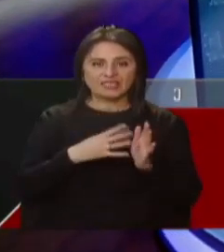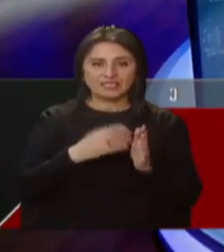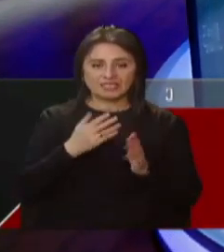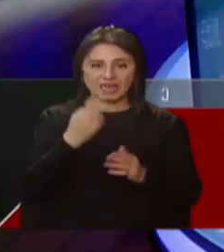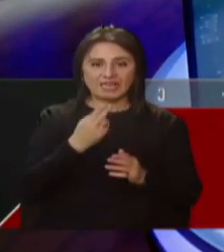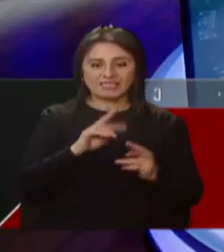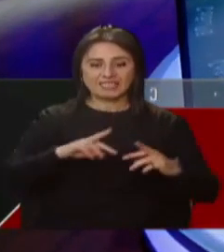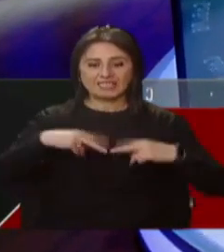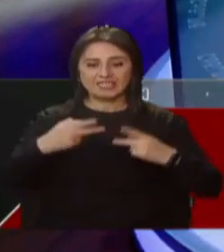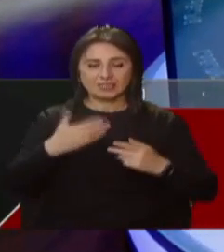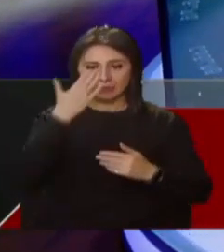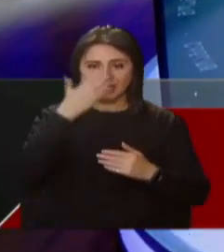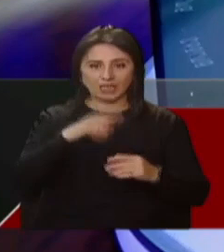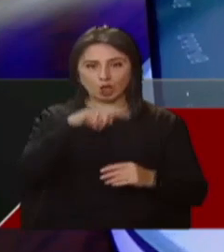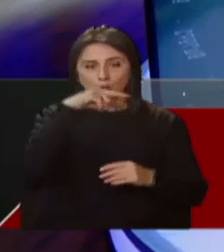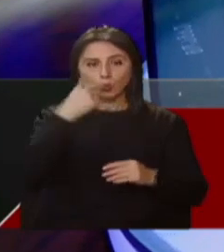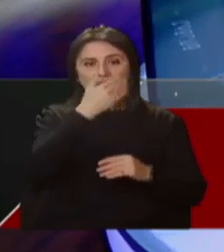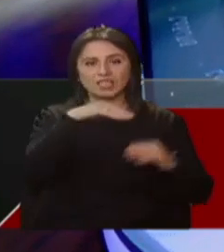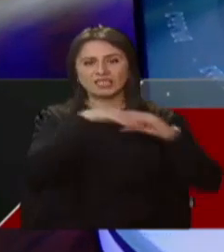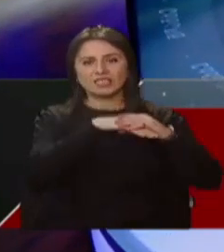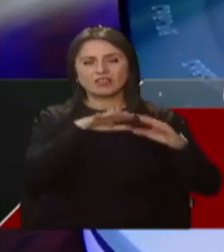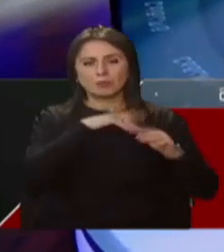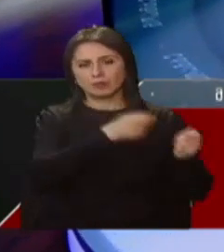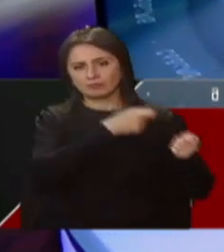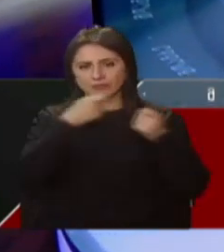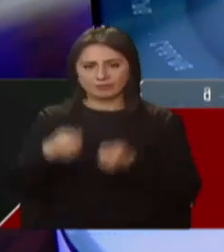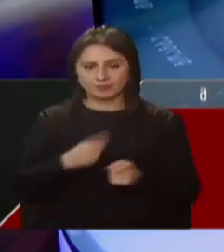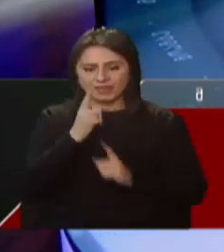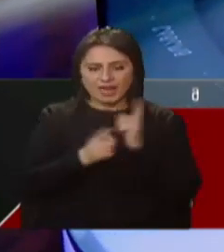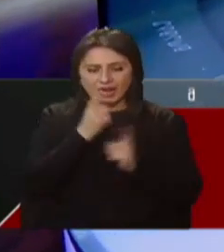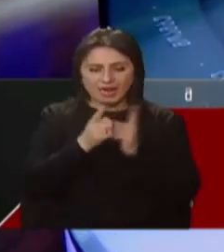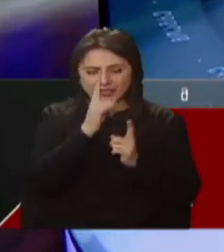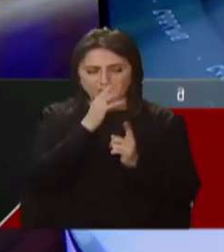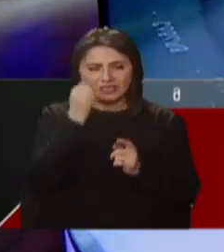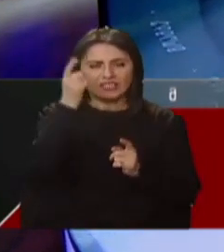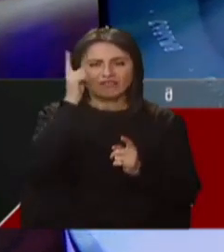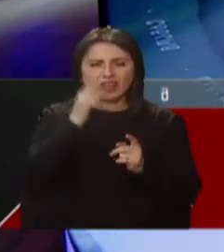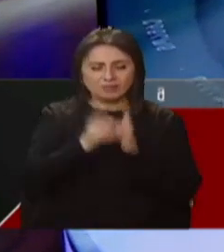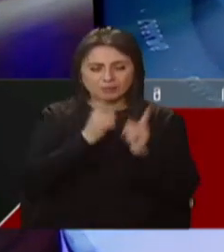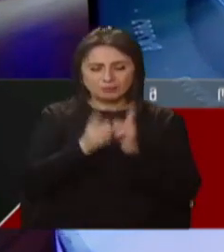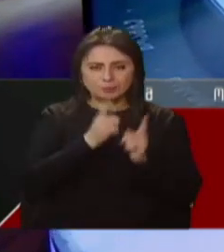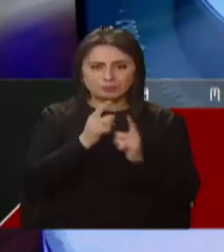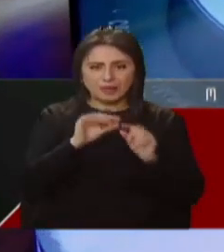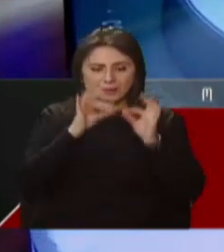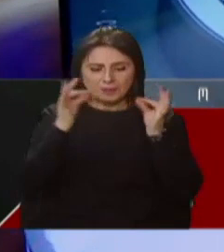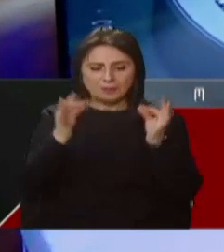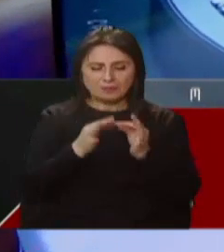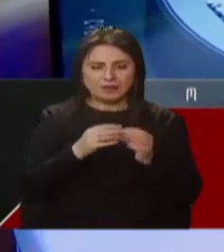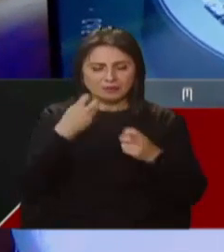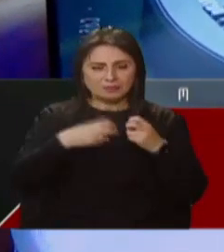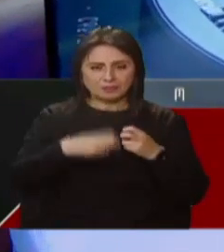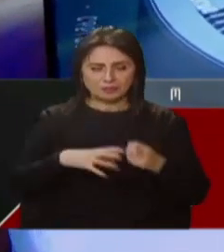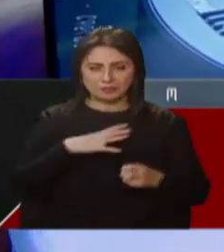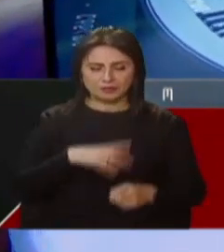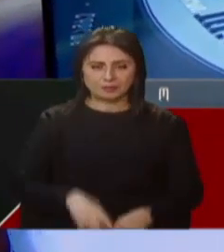გაციფრულებულ ნამუშევარს ნახავს. რუსეთის საცაობიდან ჩამოტანილ ფილმებს რესტავრაციის პროცესი თვეების განმავლობაში უტარდებოდა, ფირები საკმაოდ